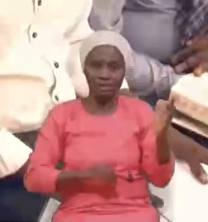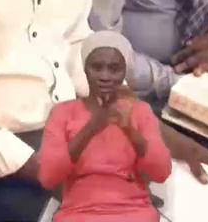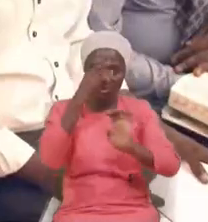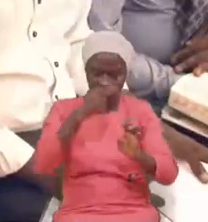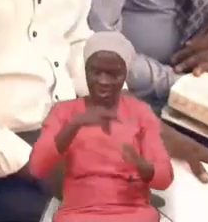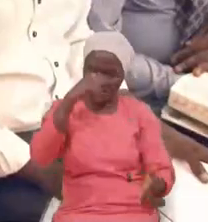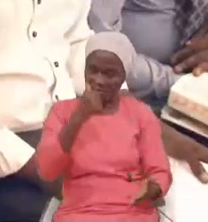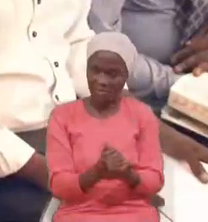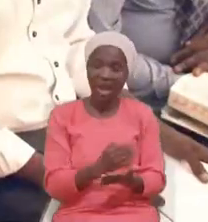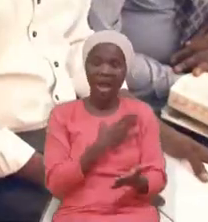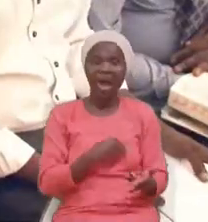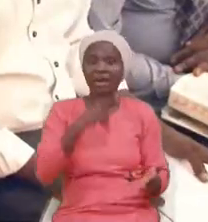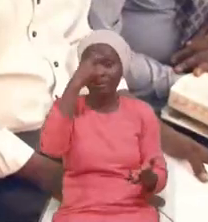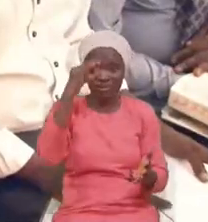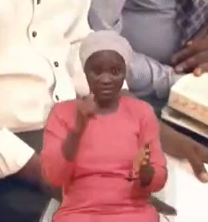Seigneur.